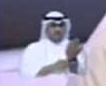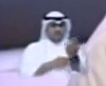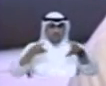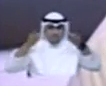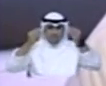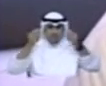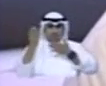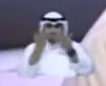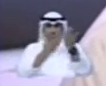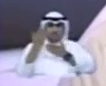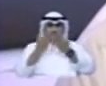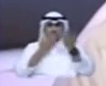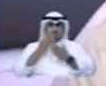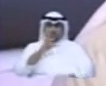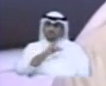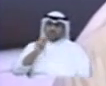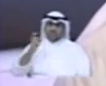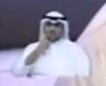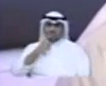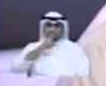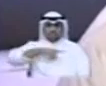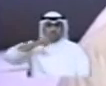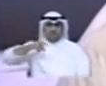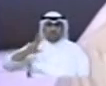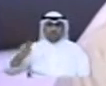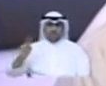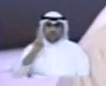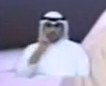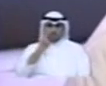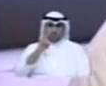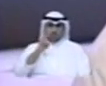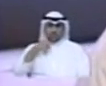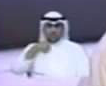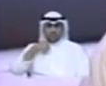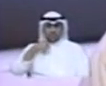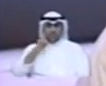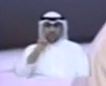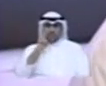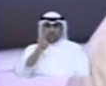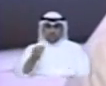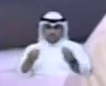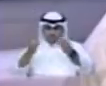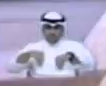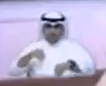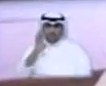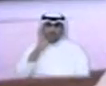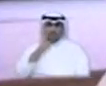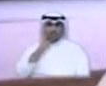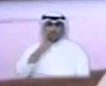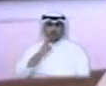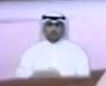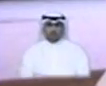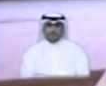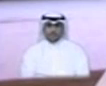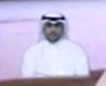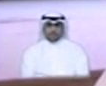من محور، يعني موضوع التحول من الأسلوب النمطي إلى الأسلوب التفاعلي وكذا من خلال ورش تم عرضها. خلصنا